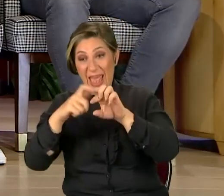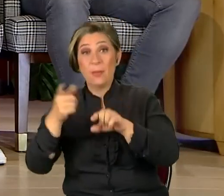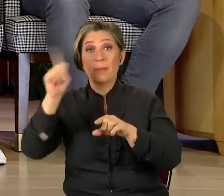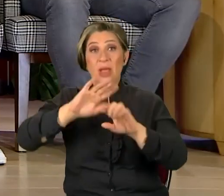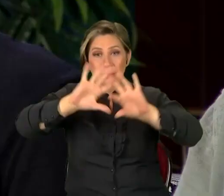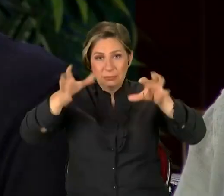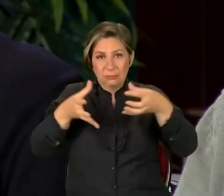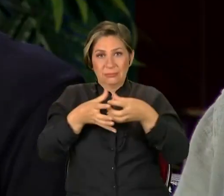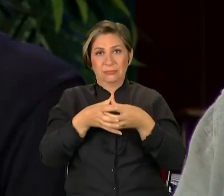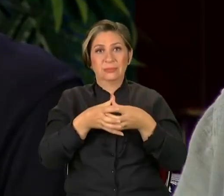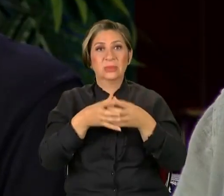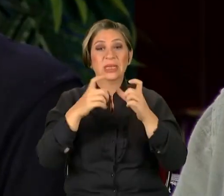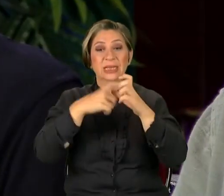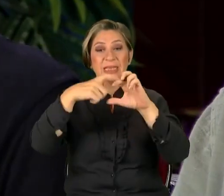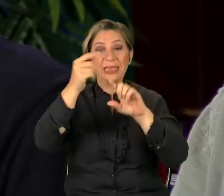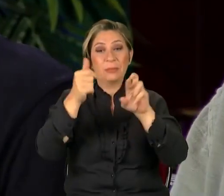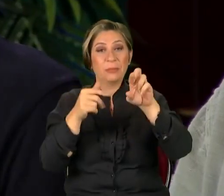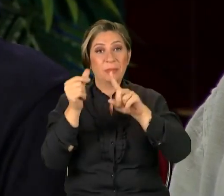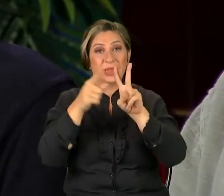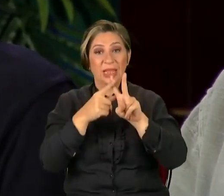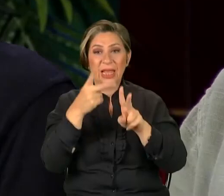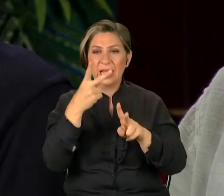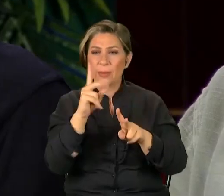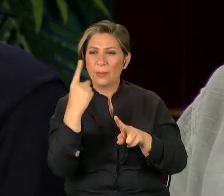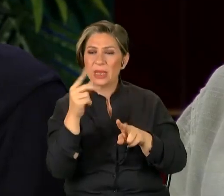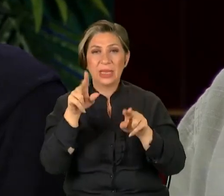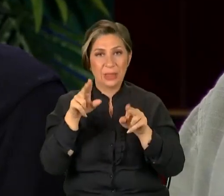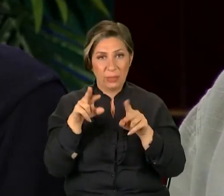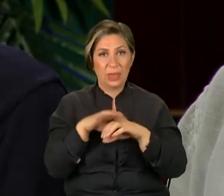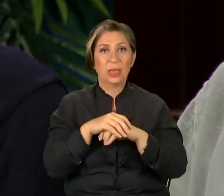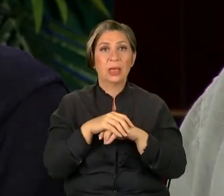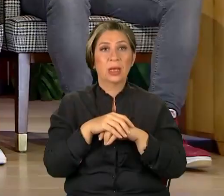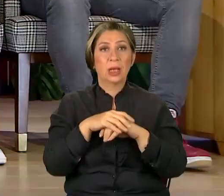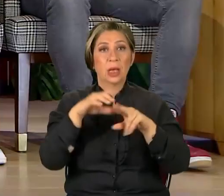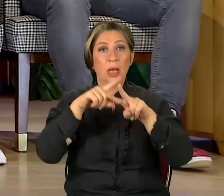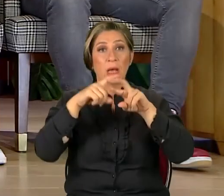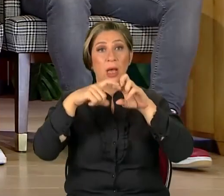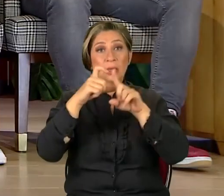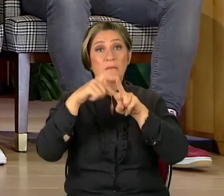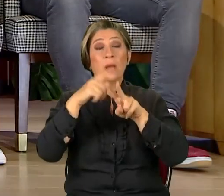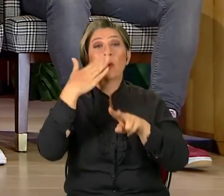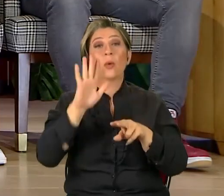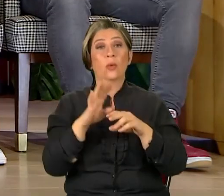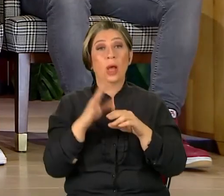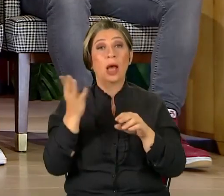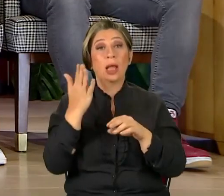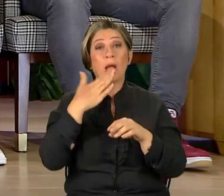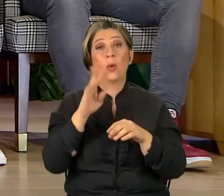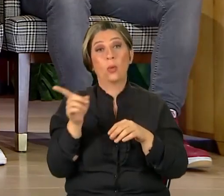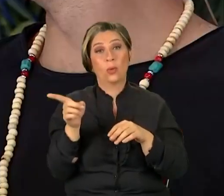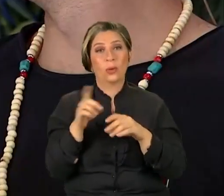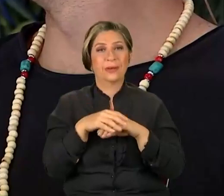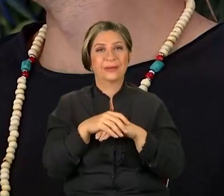tekrar gerçek gripini oluşturmuş olduk. 2000 yılının ortası, 2001 gibi. Arda yok değil mi gerçek gripinde? Arda yok. Hala yok aslında